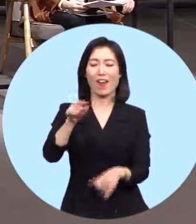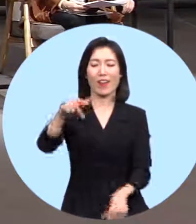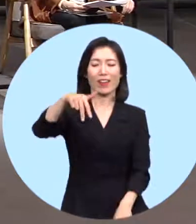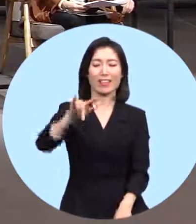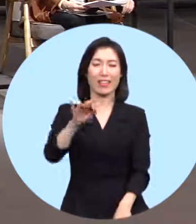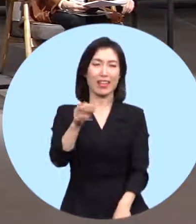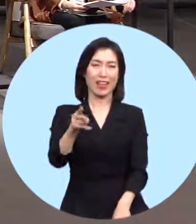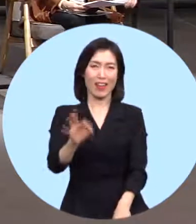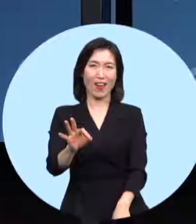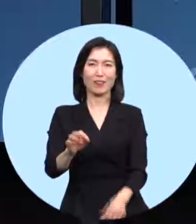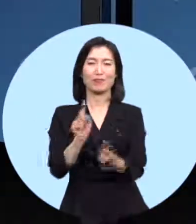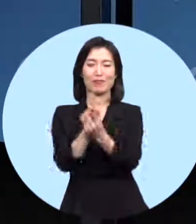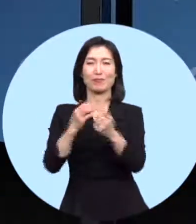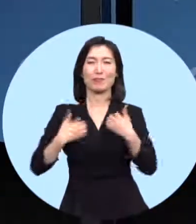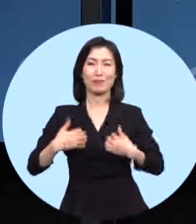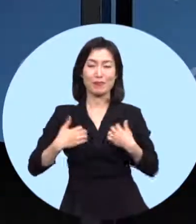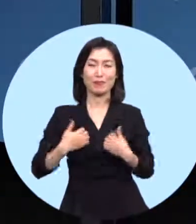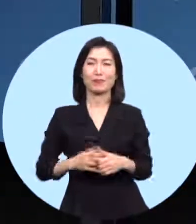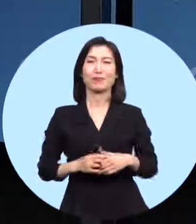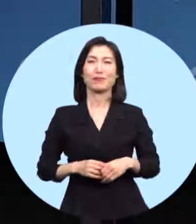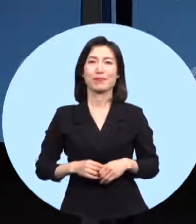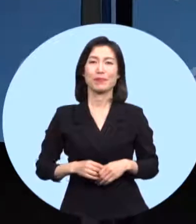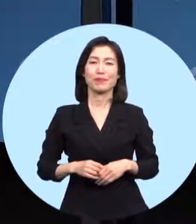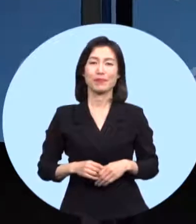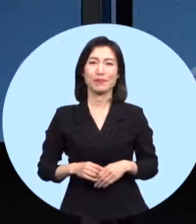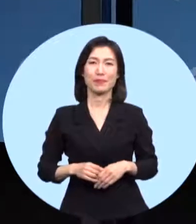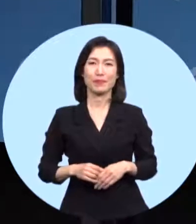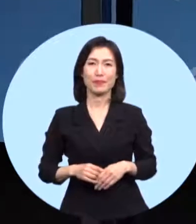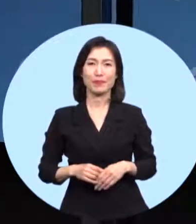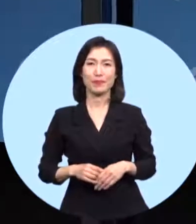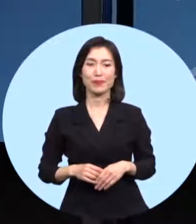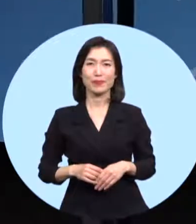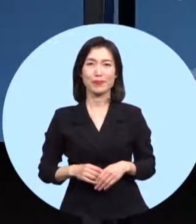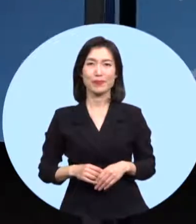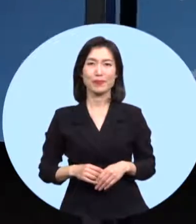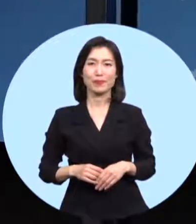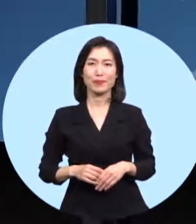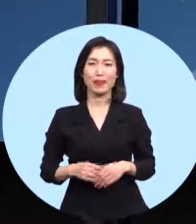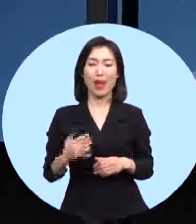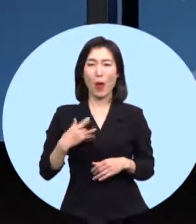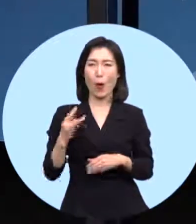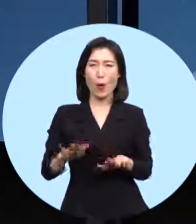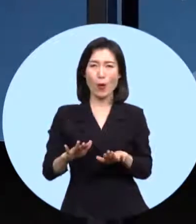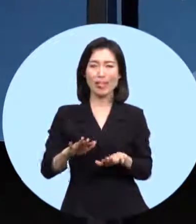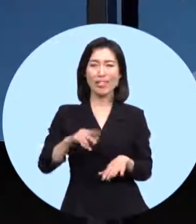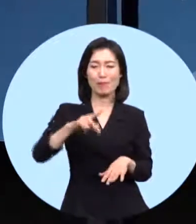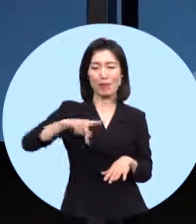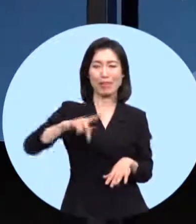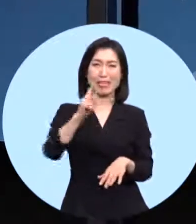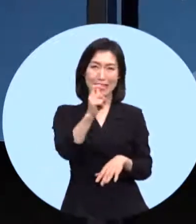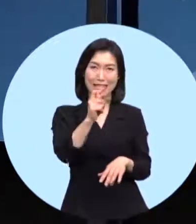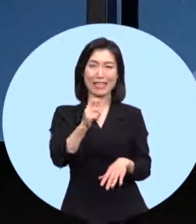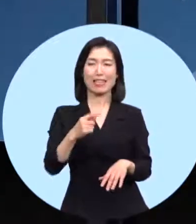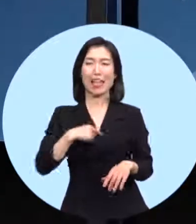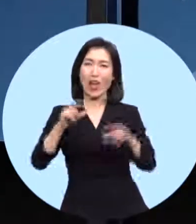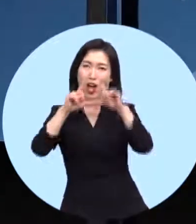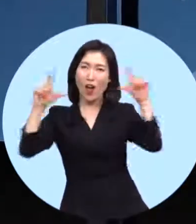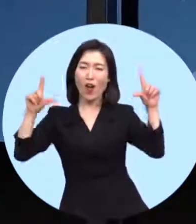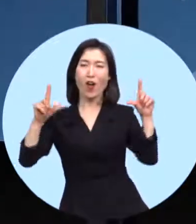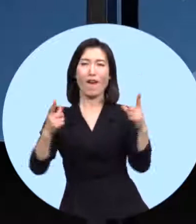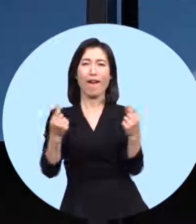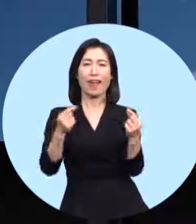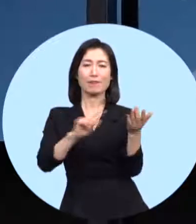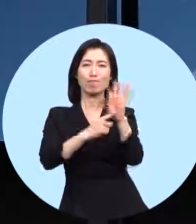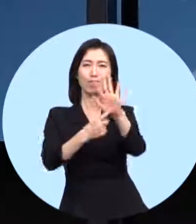반갑습니다. 저는 오늘 앞에 PT랑 여러분한테 화면이 같이 전송되는